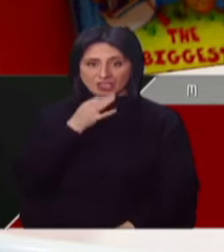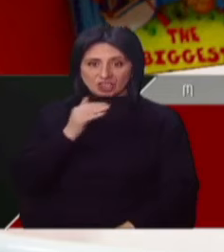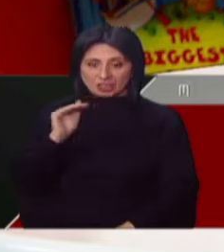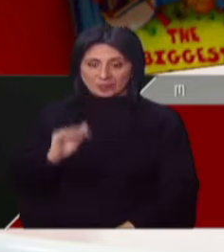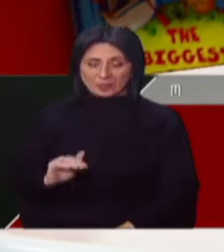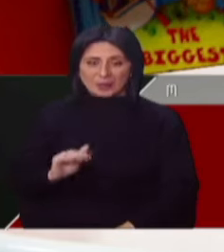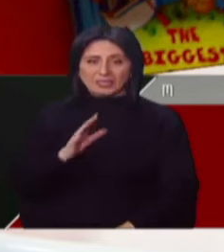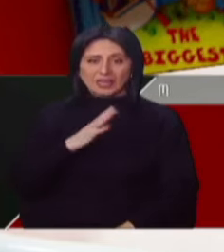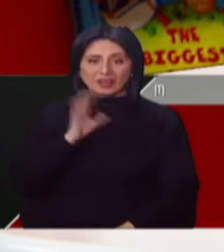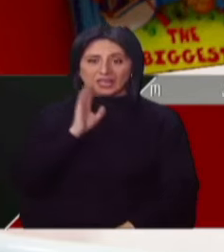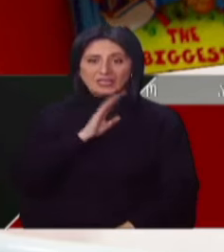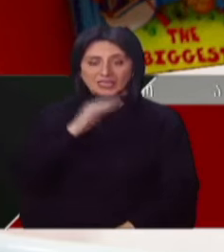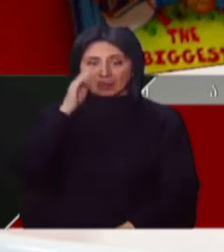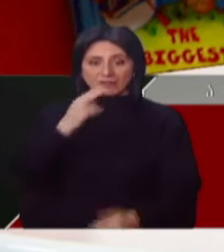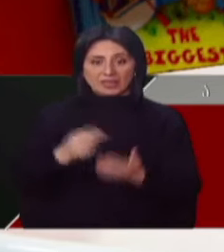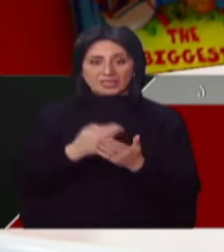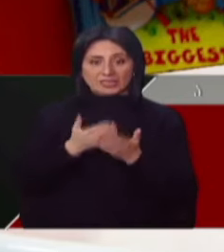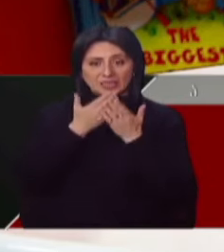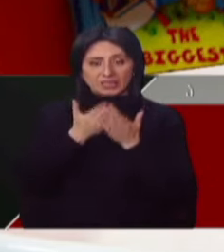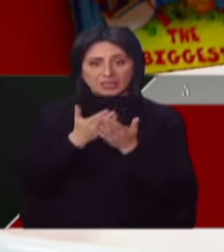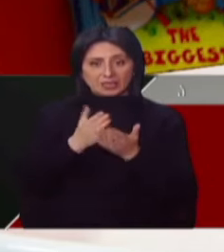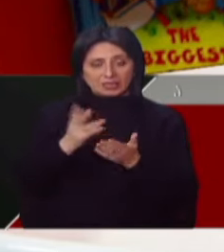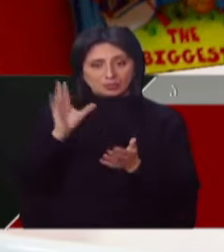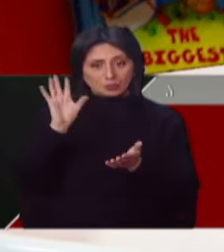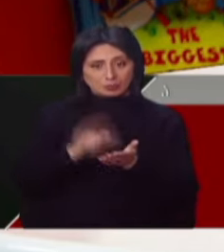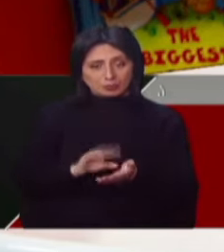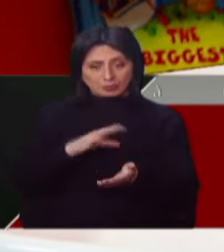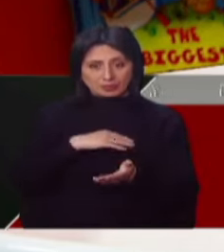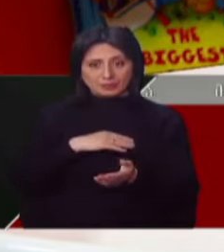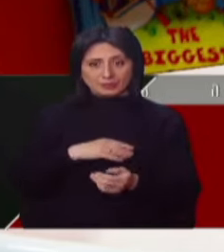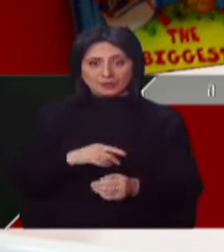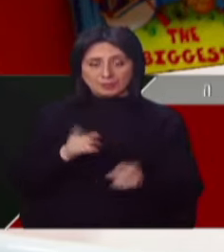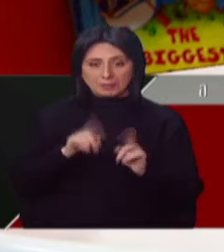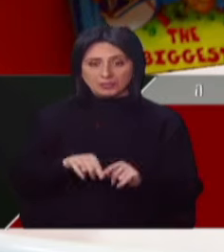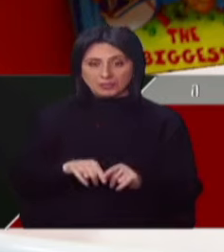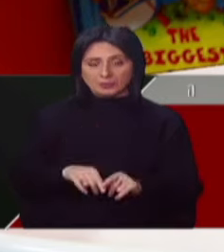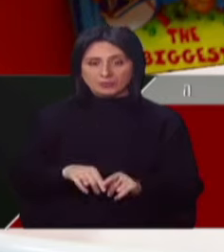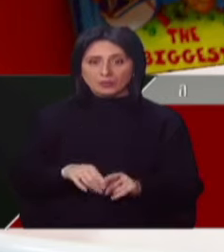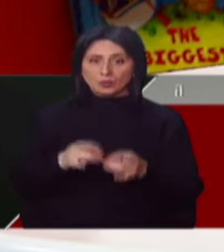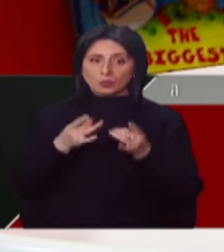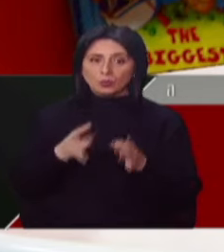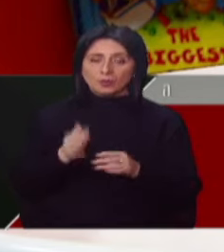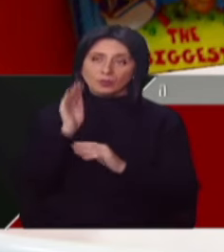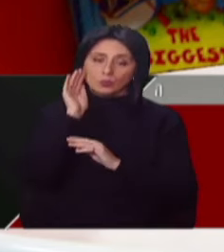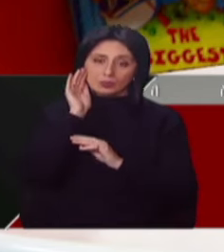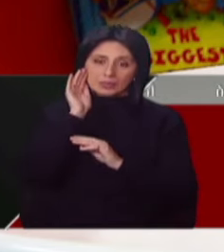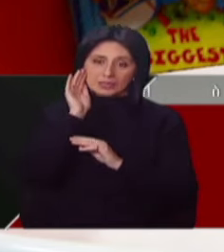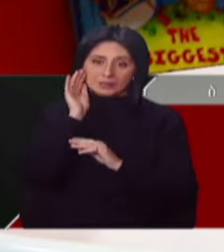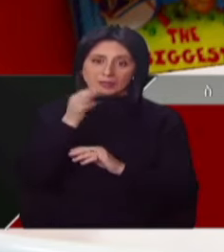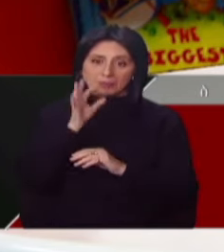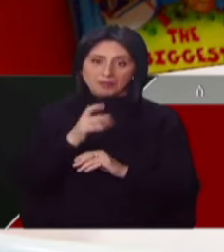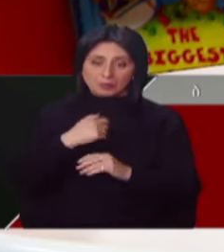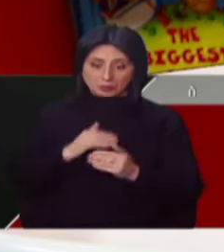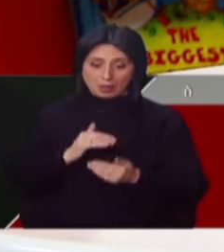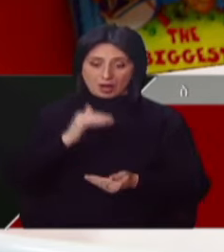რო ვიყავი, დედა და მამა წიგნებს რომ გიკითხავდნენ, მაშინ უბრალოდ უსმენდი და მე ცოტა